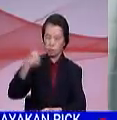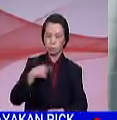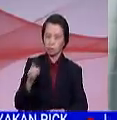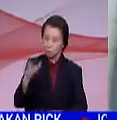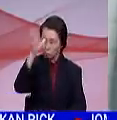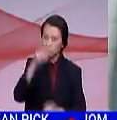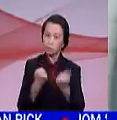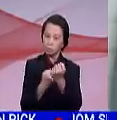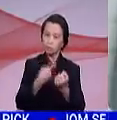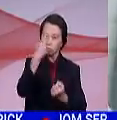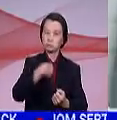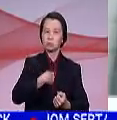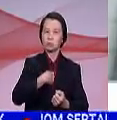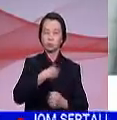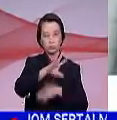kekuatan segala-galanya.